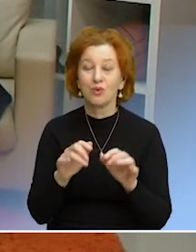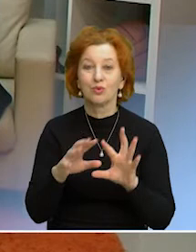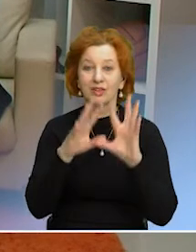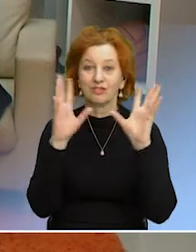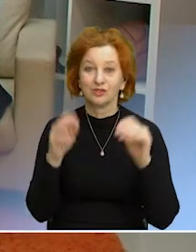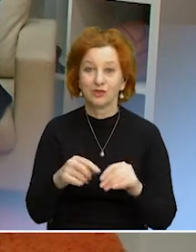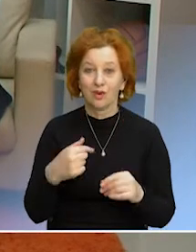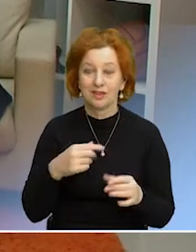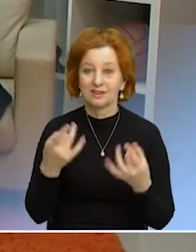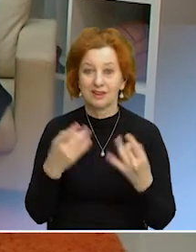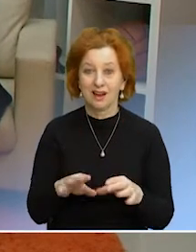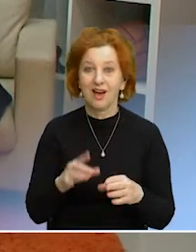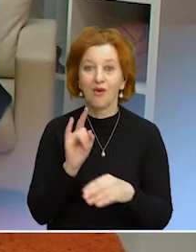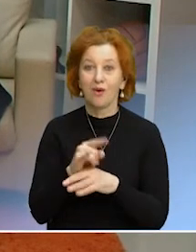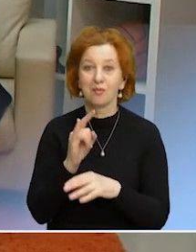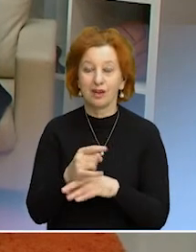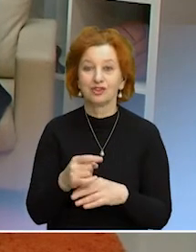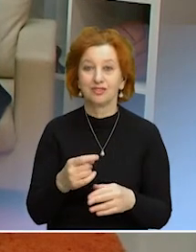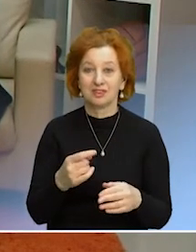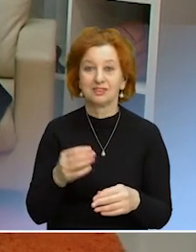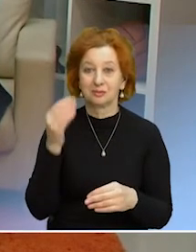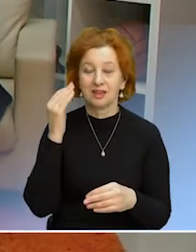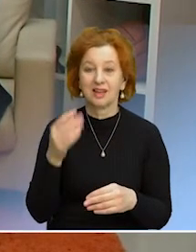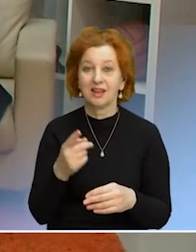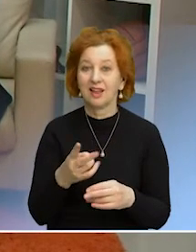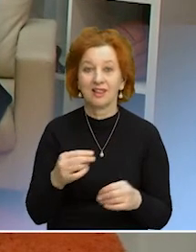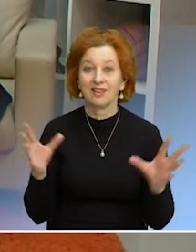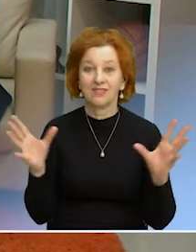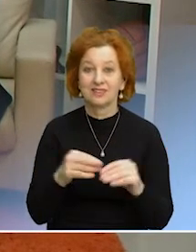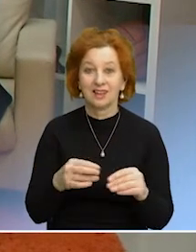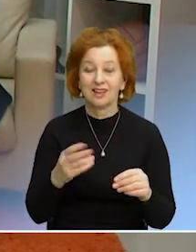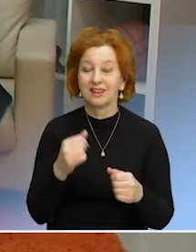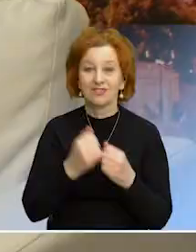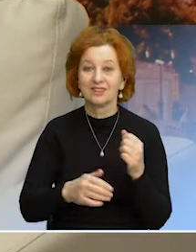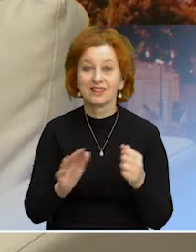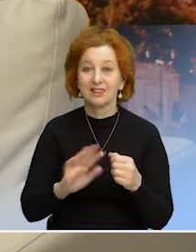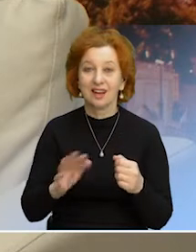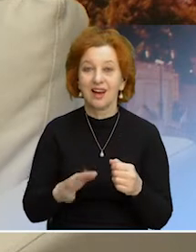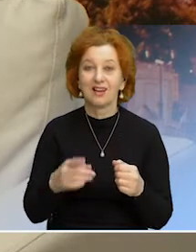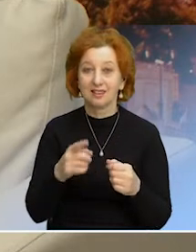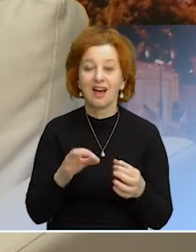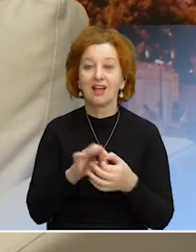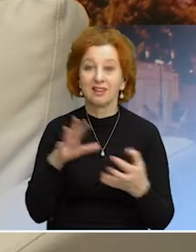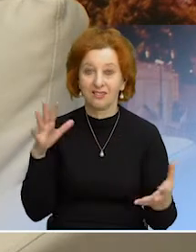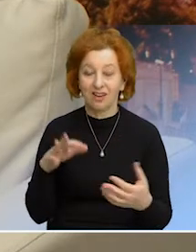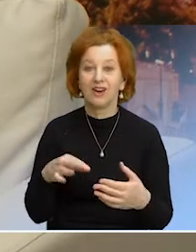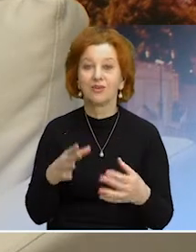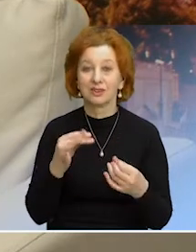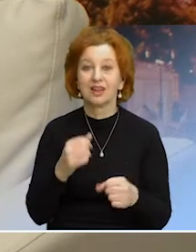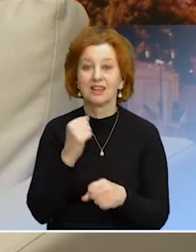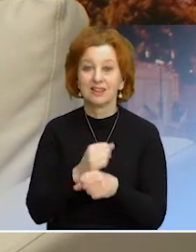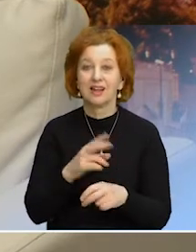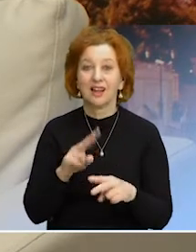все-таки я зря, это обманчивое мнение, что не ходят? Вы знаете, не все и не всегда в гаджетах отрываются.